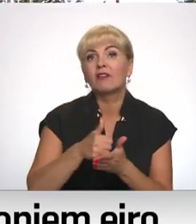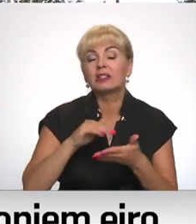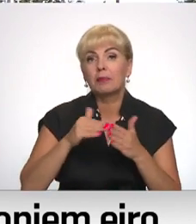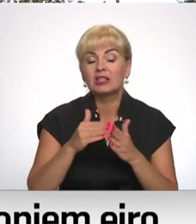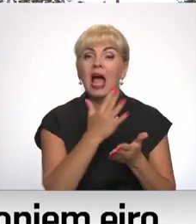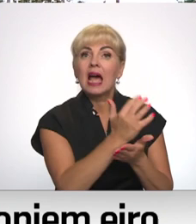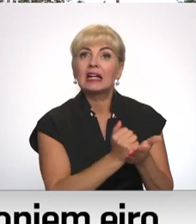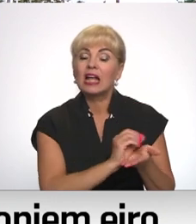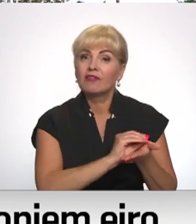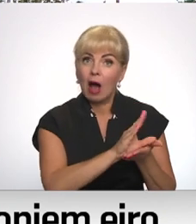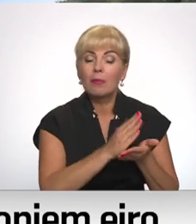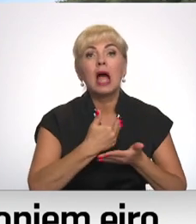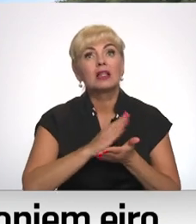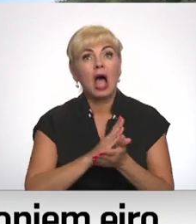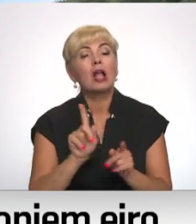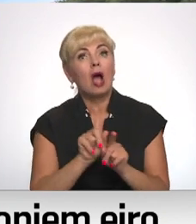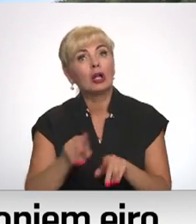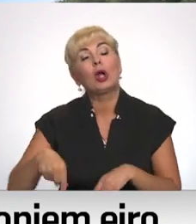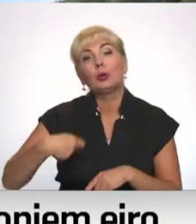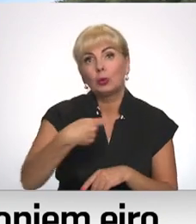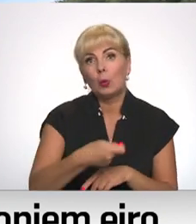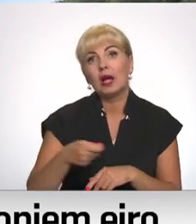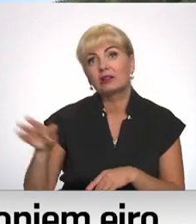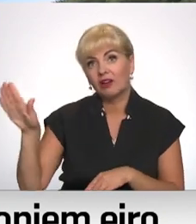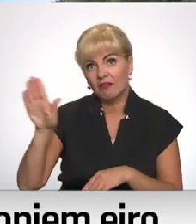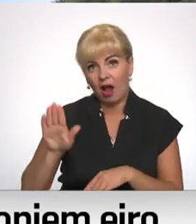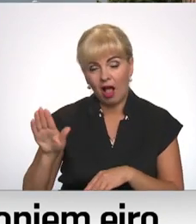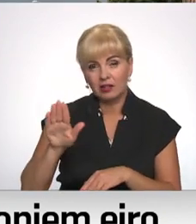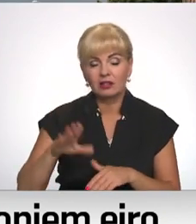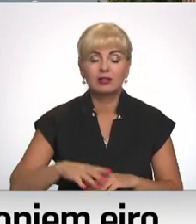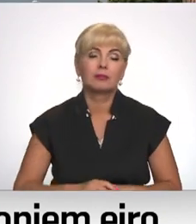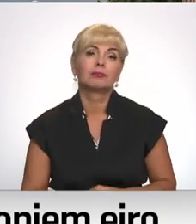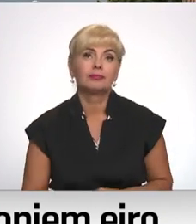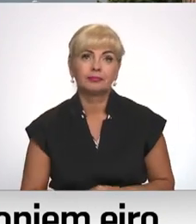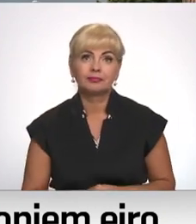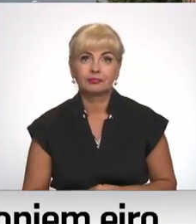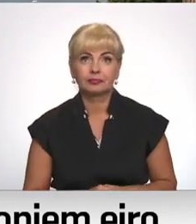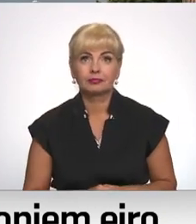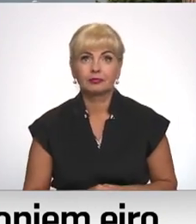rezerves fonda, bet daļa dos arī valsts. Madara Līcīte, Aigars Kovaļevskis, Latvijas televīzija.